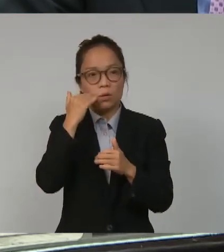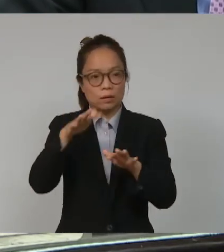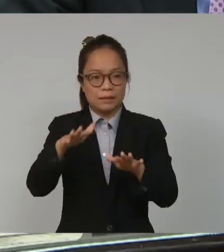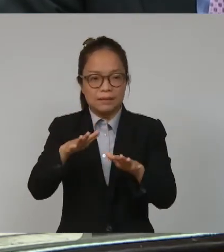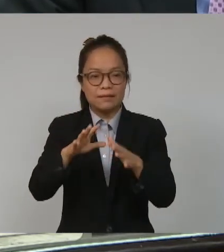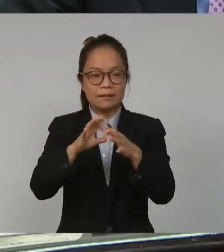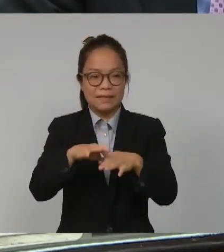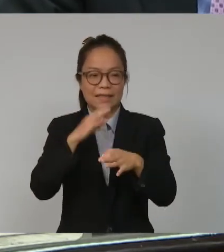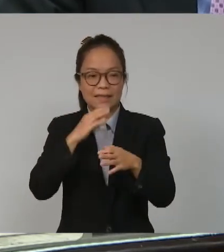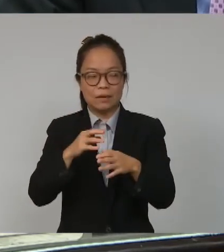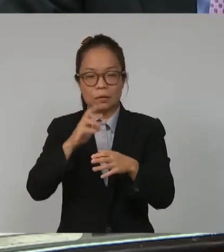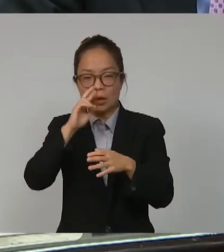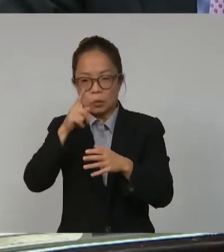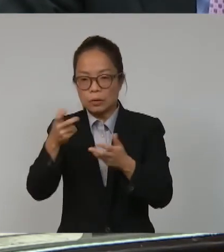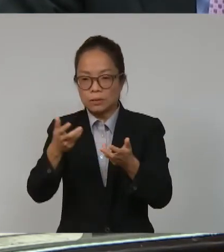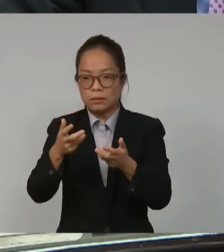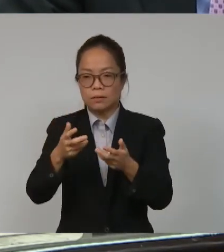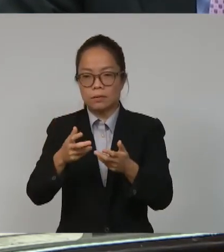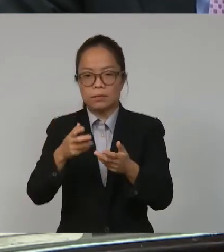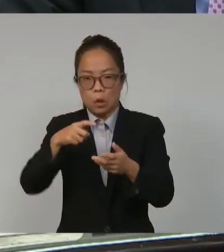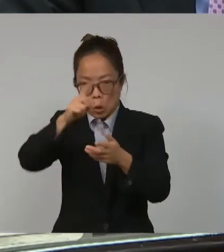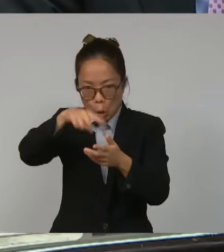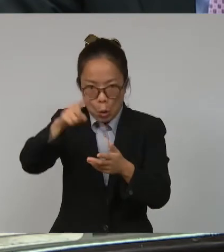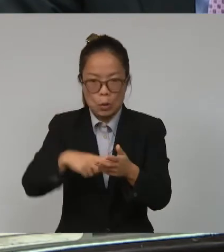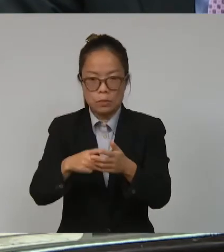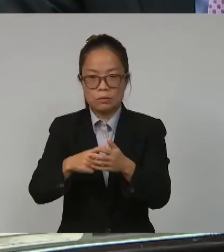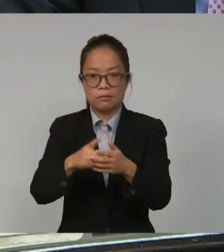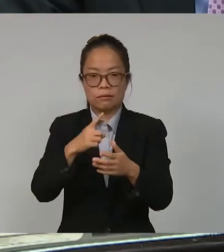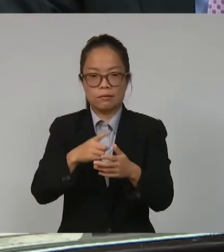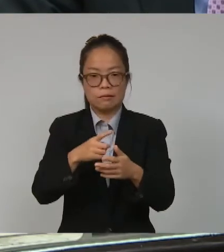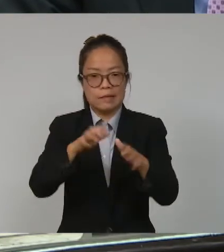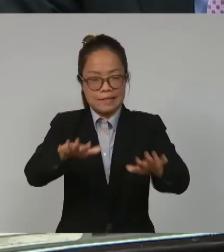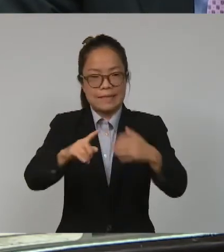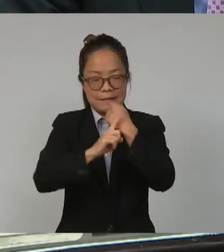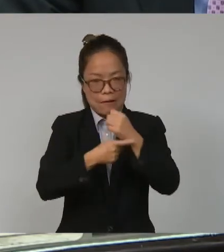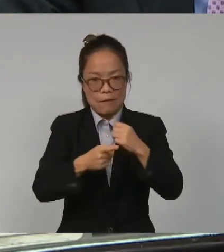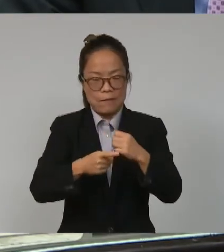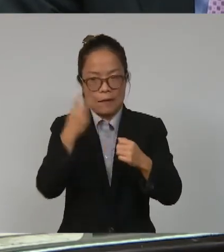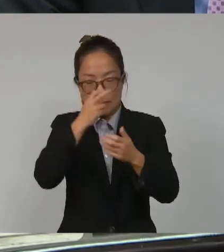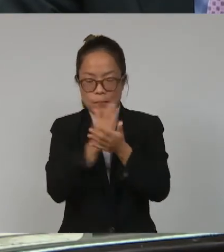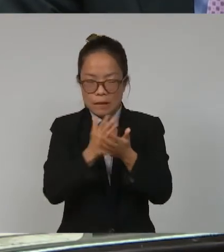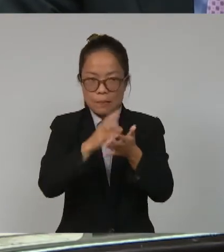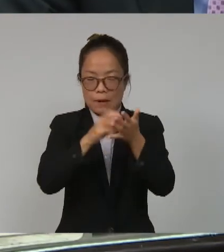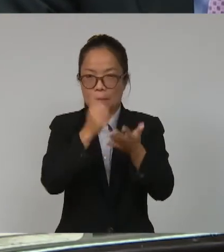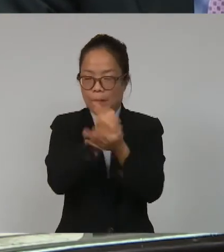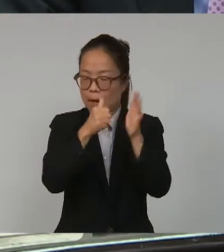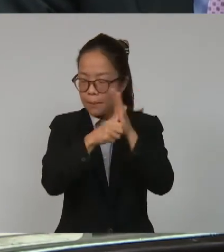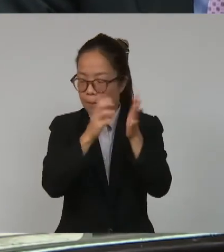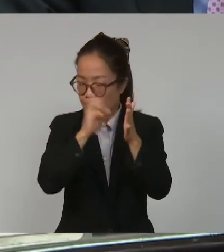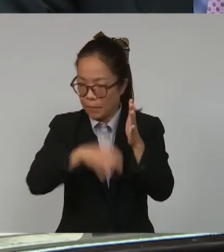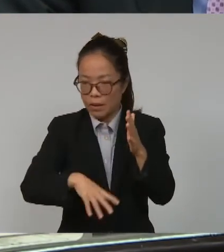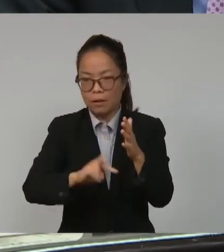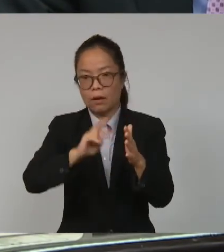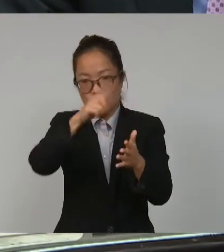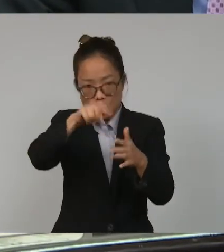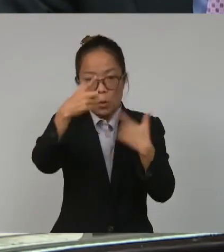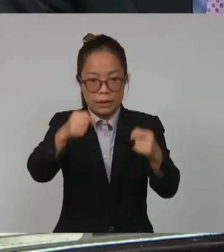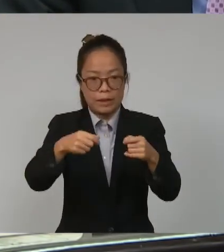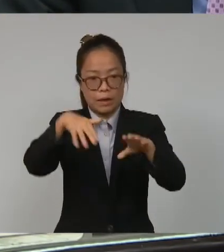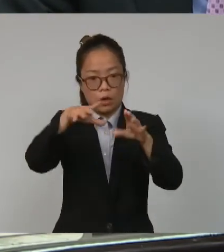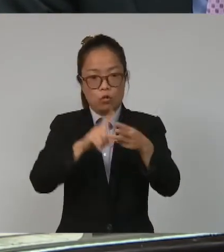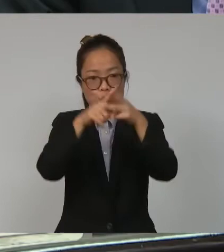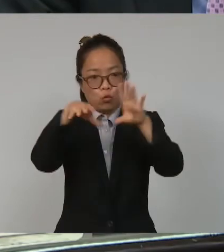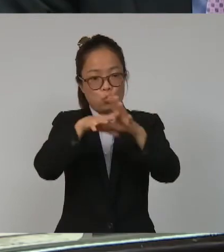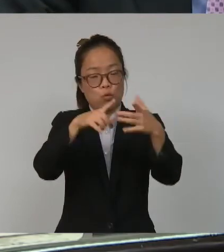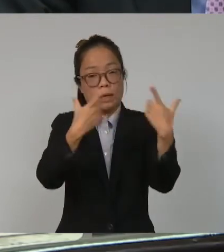因为勾的是复决案，那我们的条文、我们的这个内容一样没有改变，然后它出